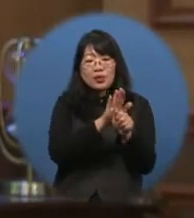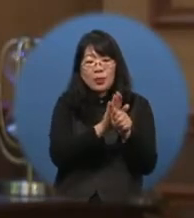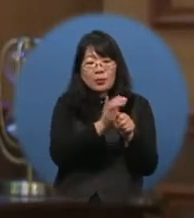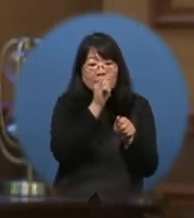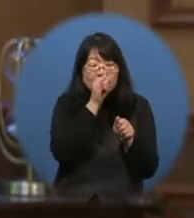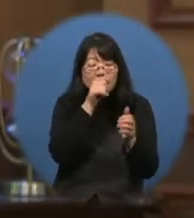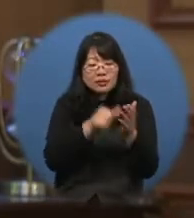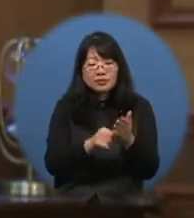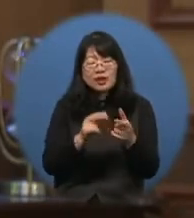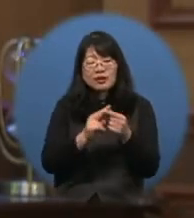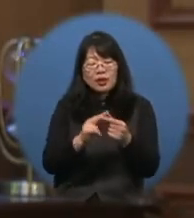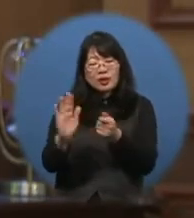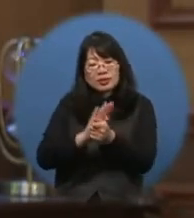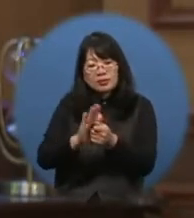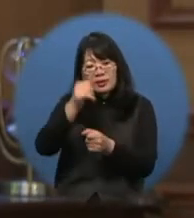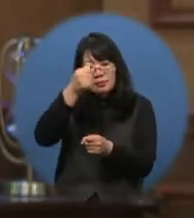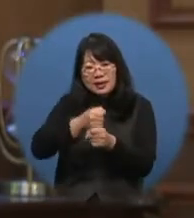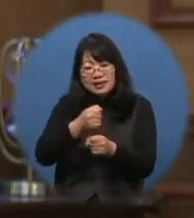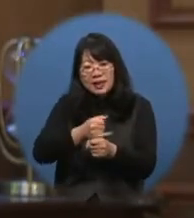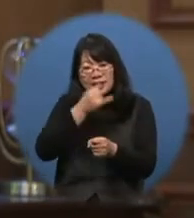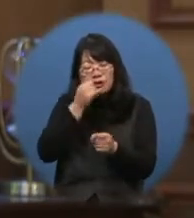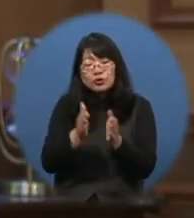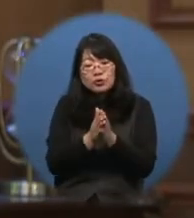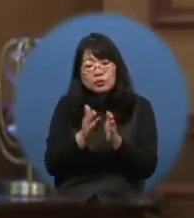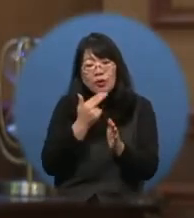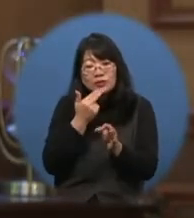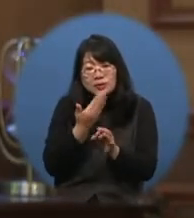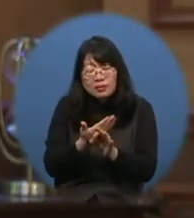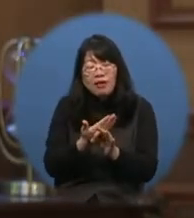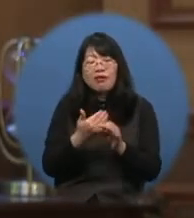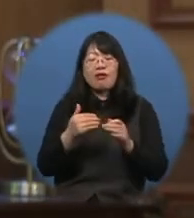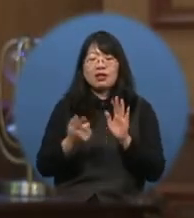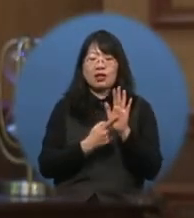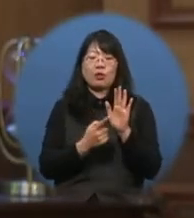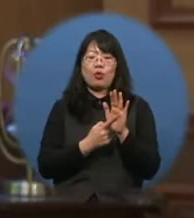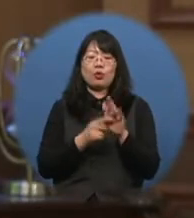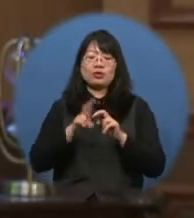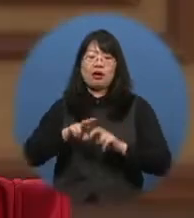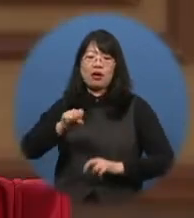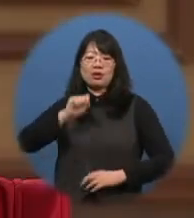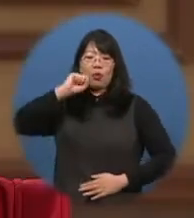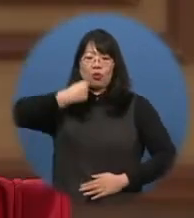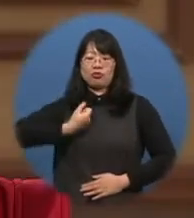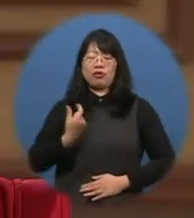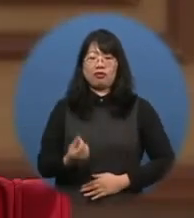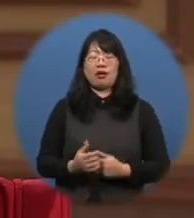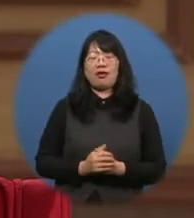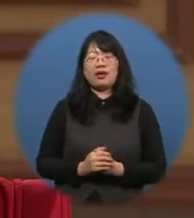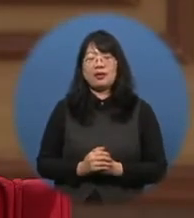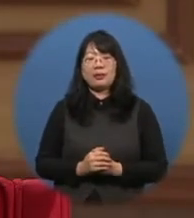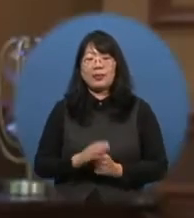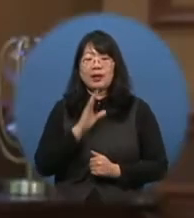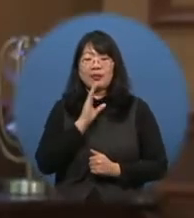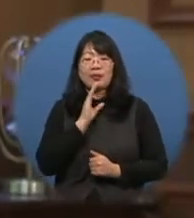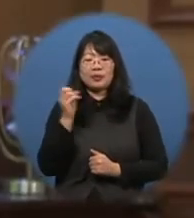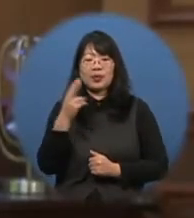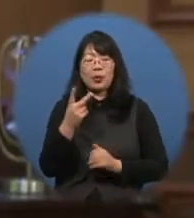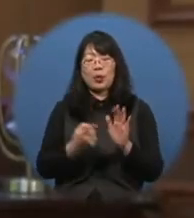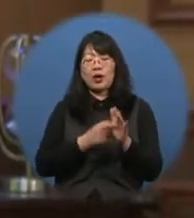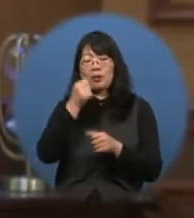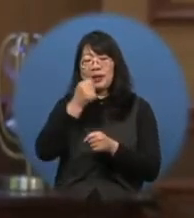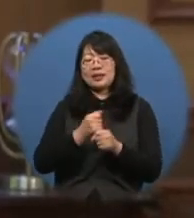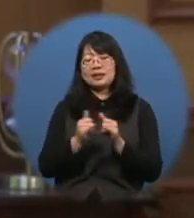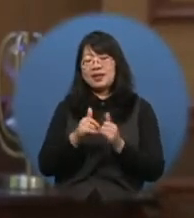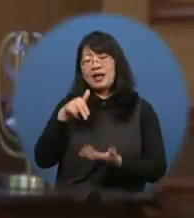그런 제품이나 서비스를 만들어내는 것이 출발이 안 되고서는 광고는 자리하기 어려운 거군요. 네. 근데 또 광고 만드는